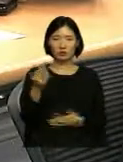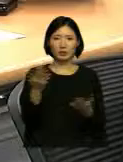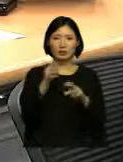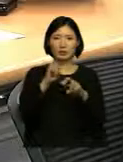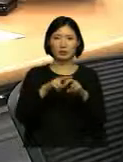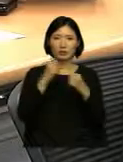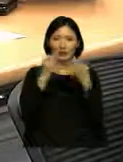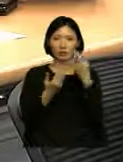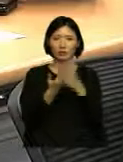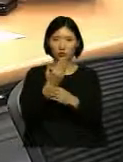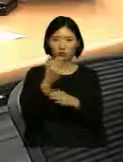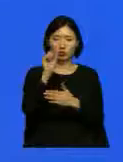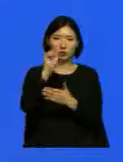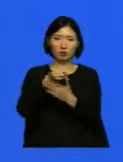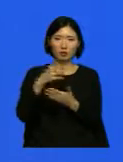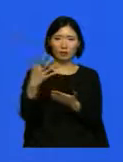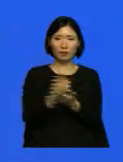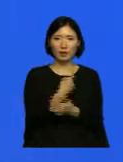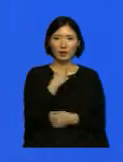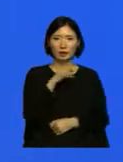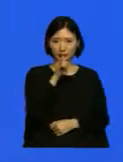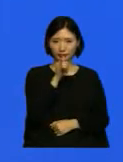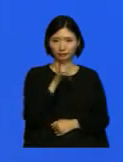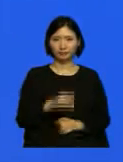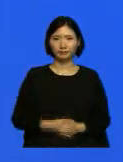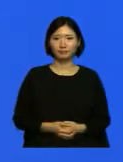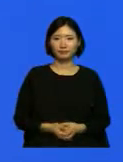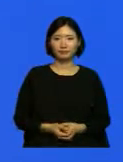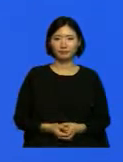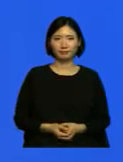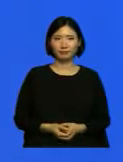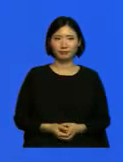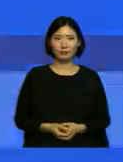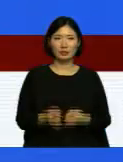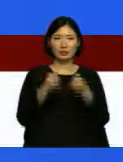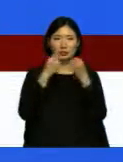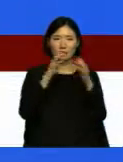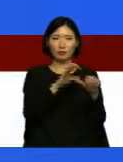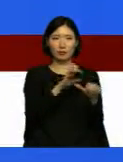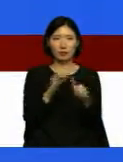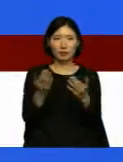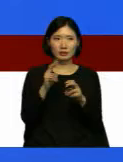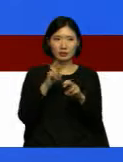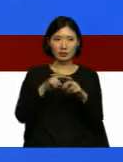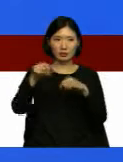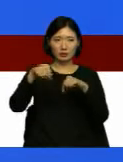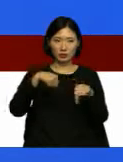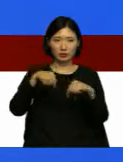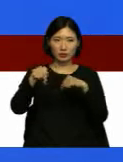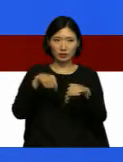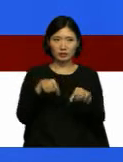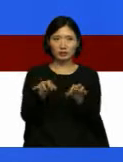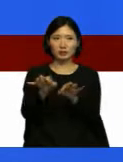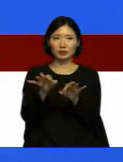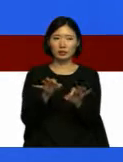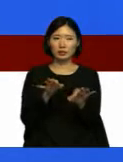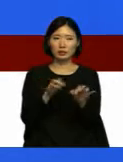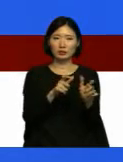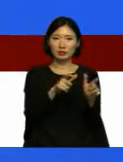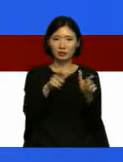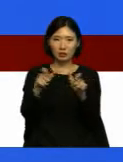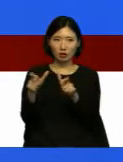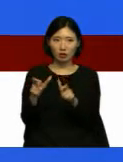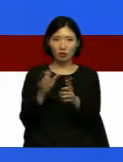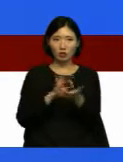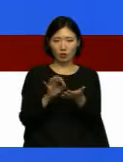개의 일자리 창출 성과를 거둔 바 있습니다. 새로 도입된 일자리 정책 마켓에서는